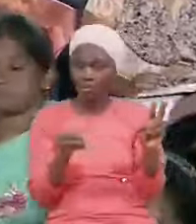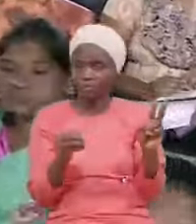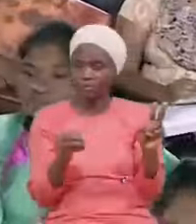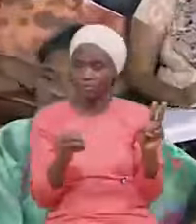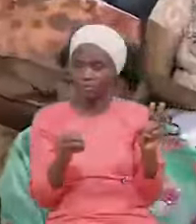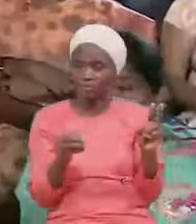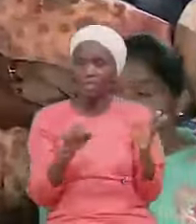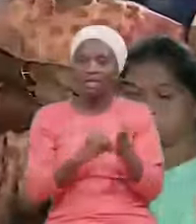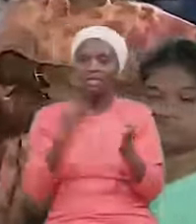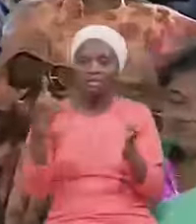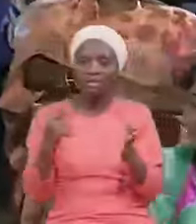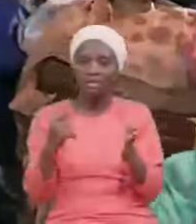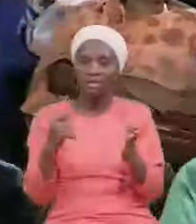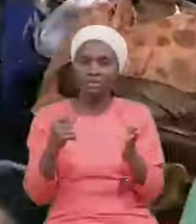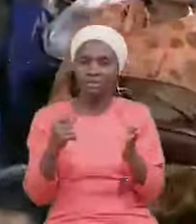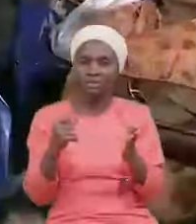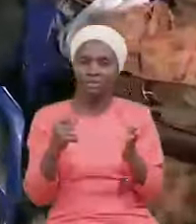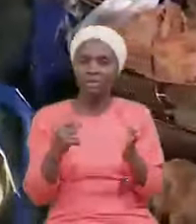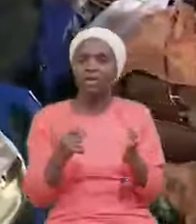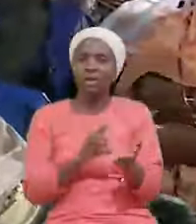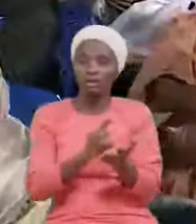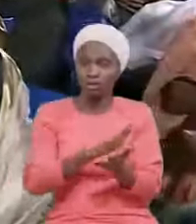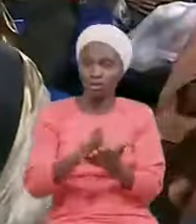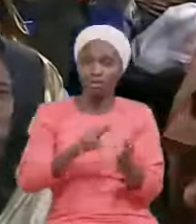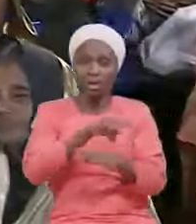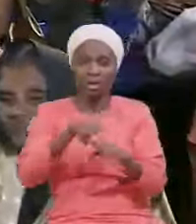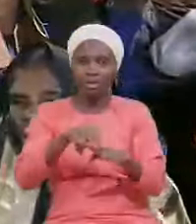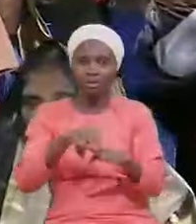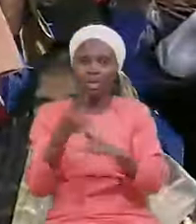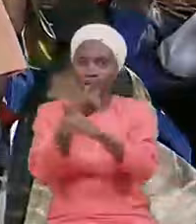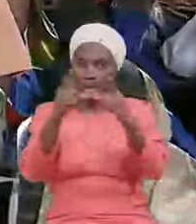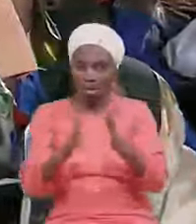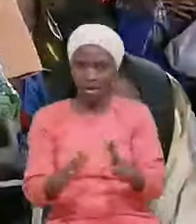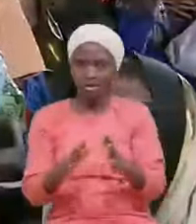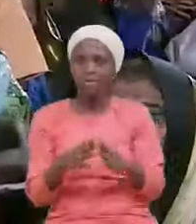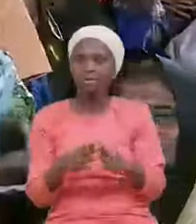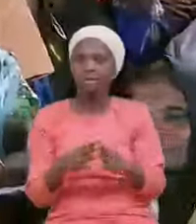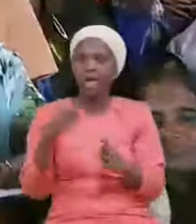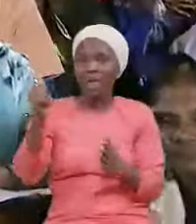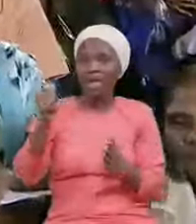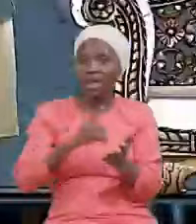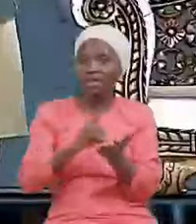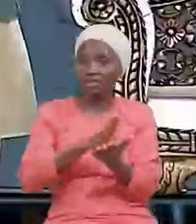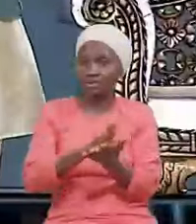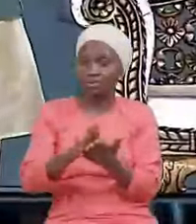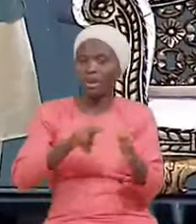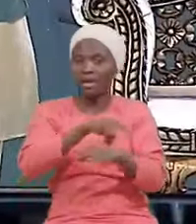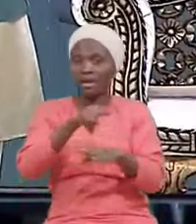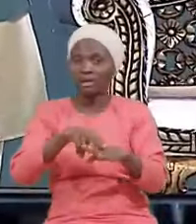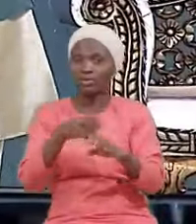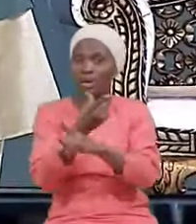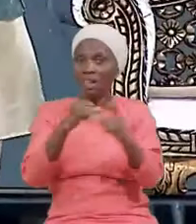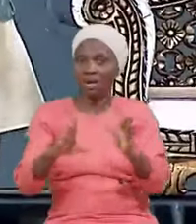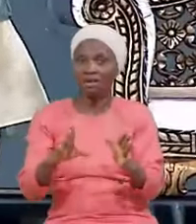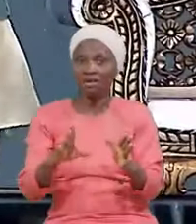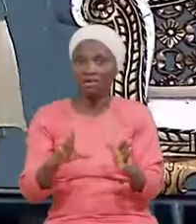ఇస్ ఎ సూపర్నాచురల్ లైబ్రేటర్. ఆయన ప్రకృతిక తీతమైన విడుదల ఇచ్చేవాడు. సూపర్నాచురల్ లైబ్రేటర్ ఫ్రమ్